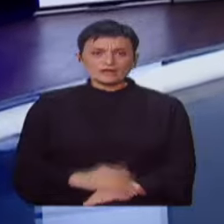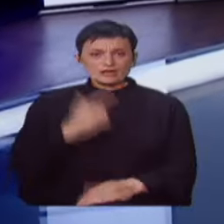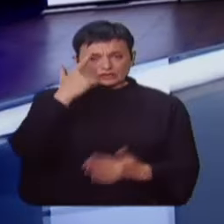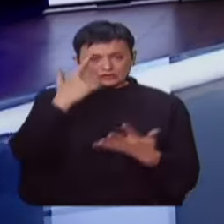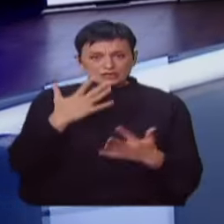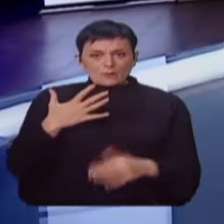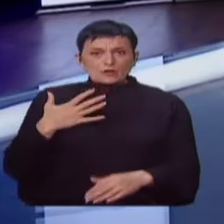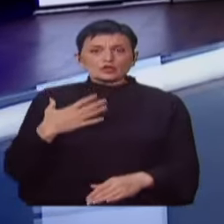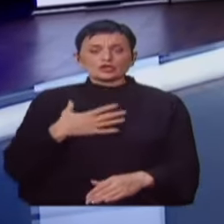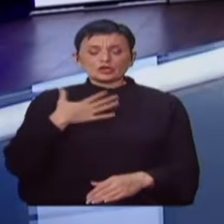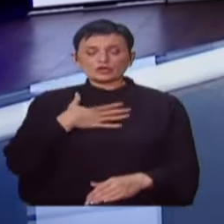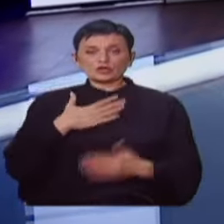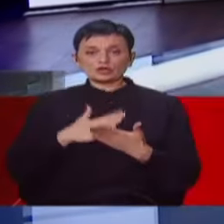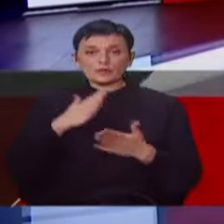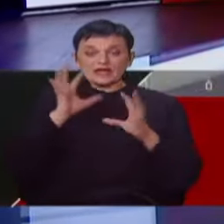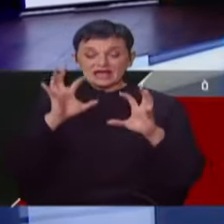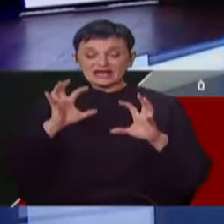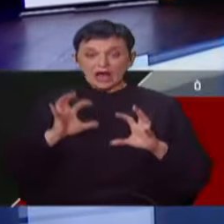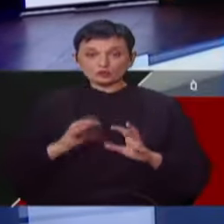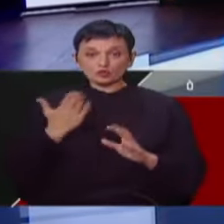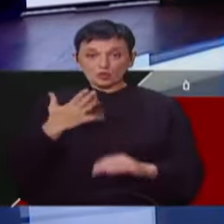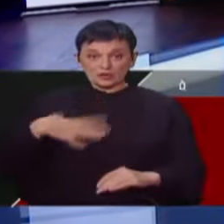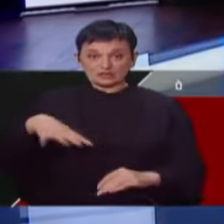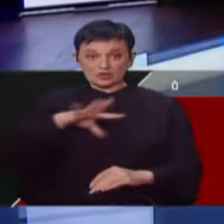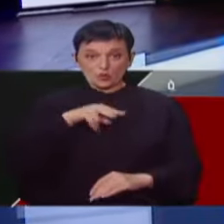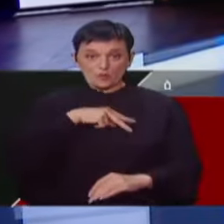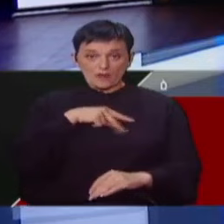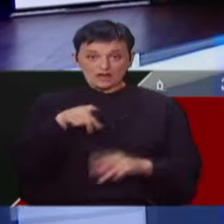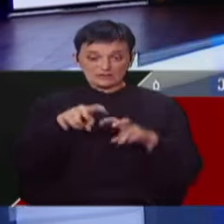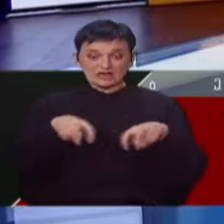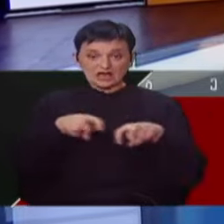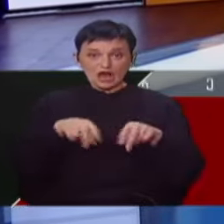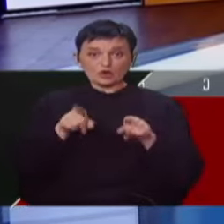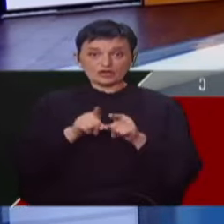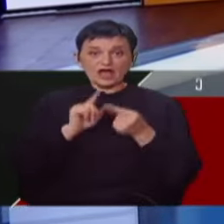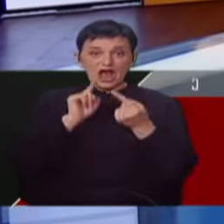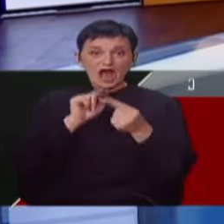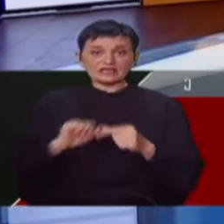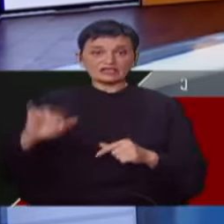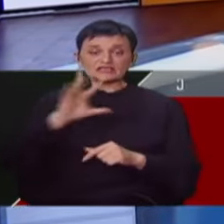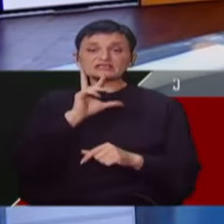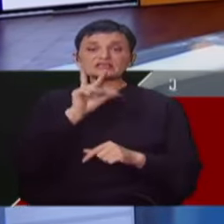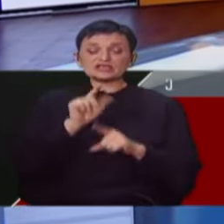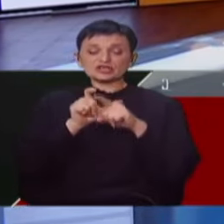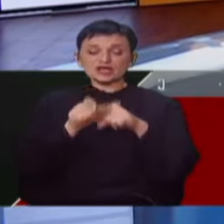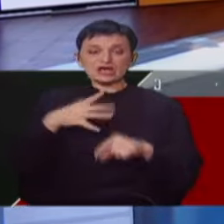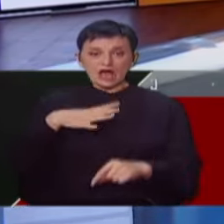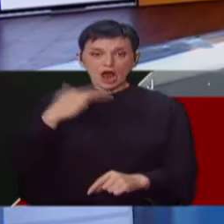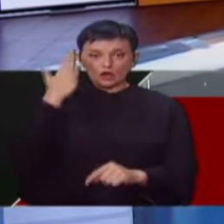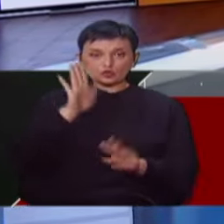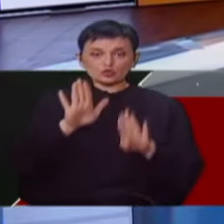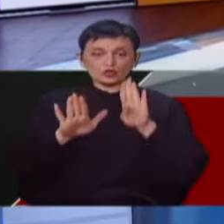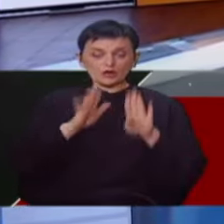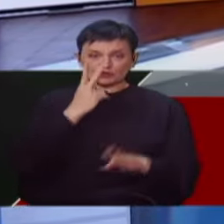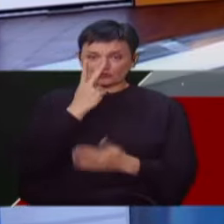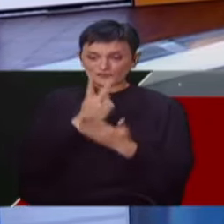წარმოუდგენლად შეშფოთებულები ვართ არამხოლოდ კანონმდებლობით, რომელიც საქართველოს პარლამენტში განიხილება, არამედ ანტიდასავლური რიტორიკით, რასაც ქართული ოცნების